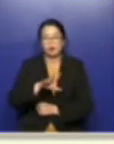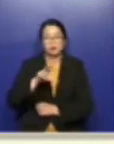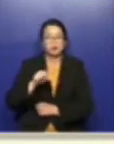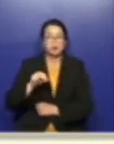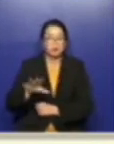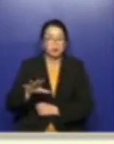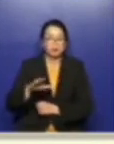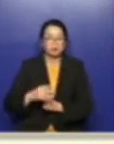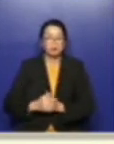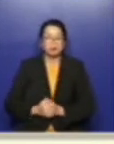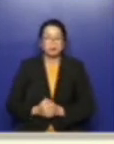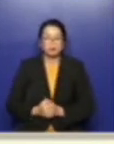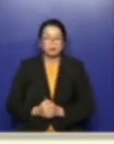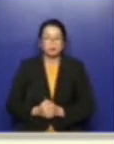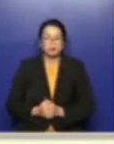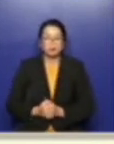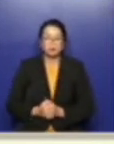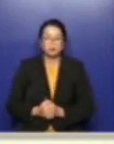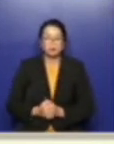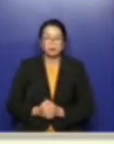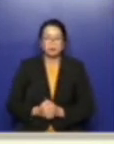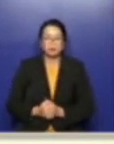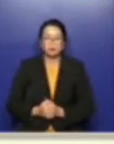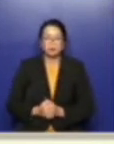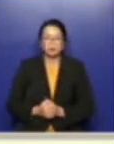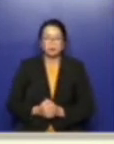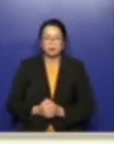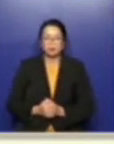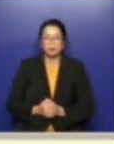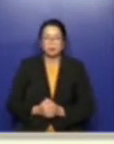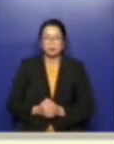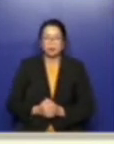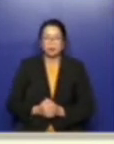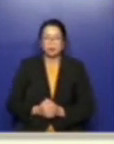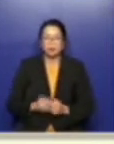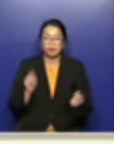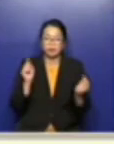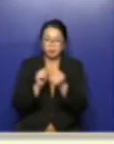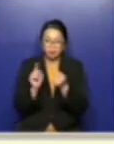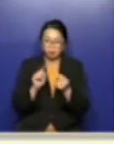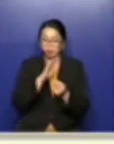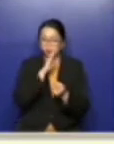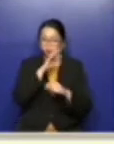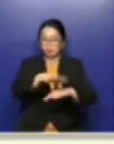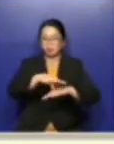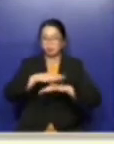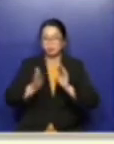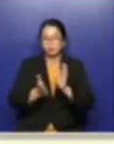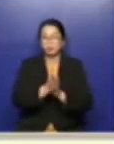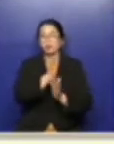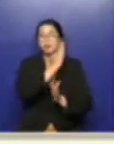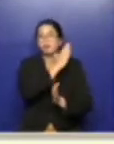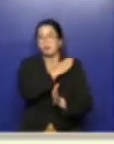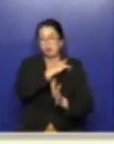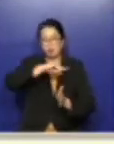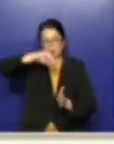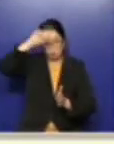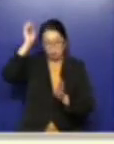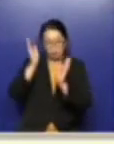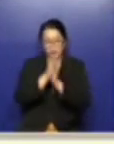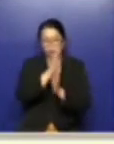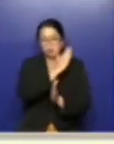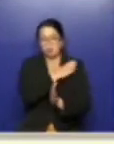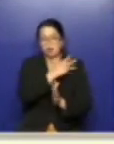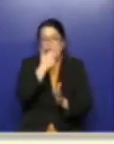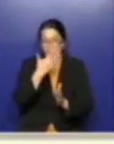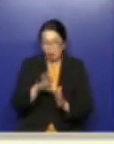2535นะครับเรื่องนี้ได้พูดถึงการพ้นจากความเป็นพระภิกษุนะครับเป็นไปตามพระราชบัญญัติสงฆ์ที่ผมได้ก